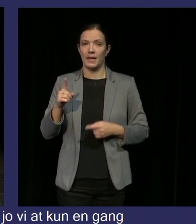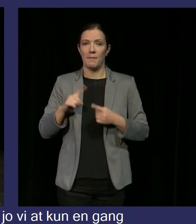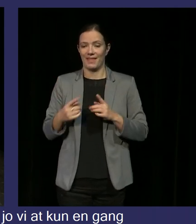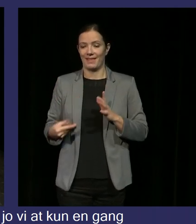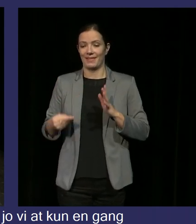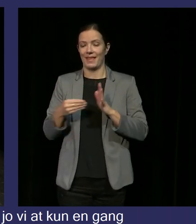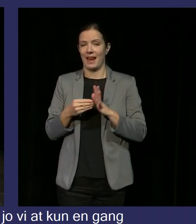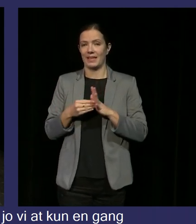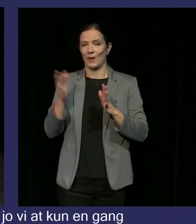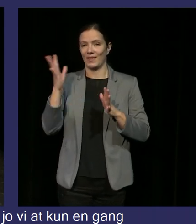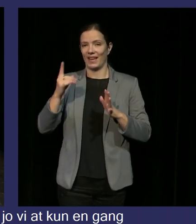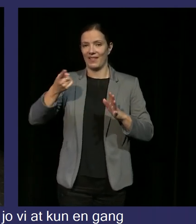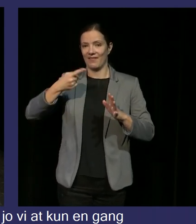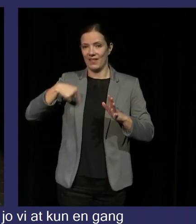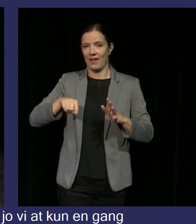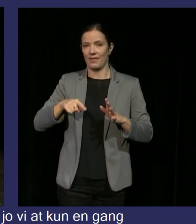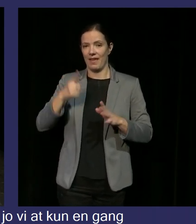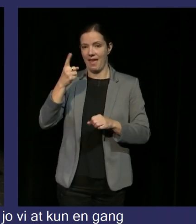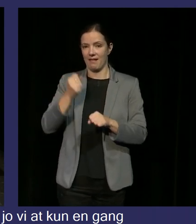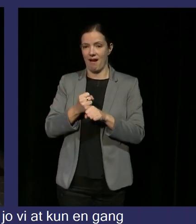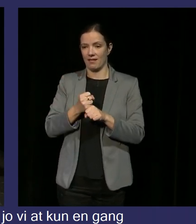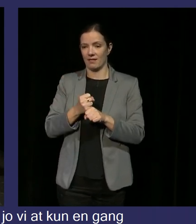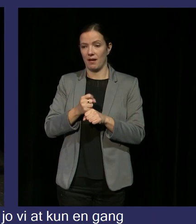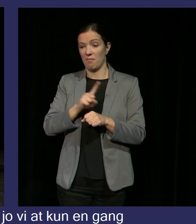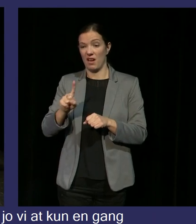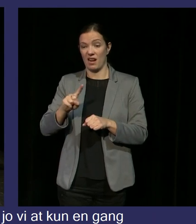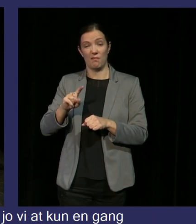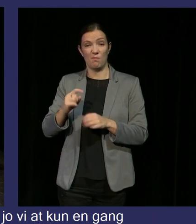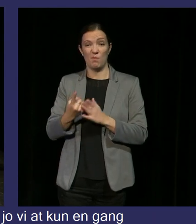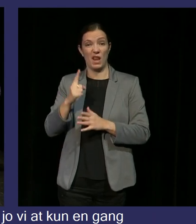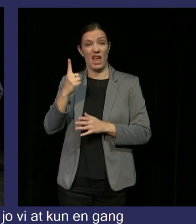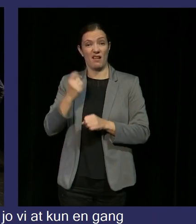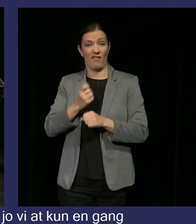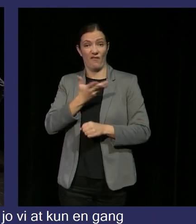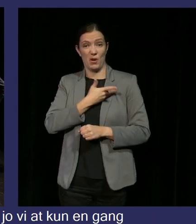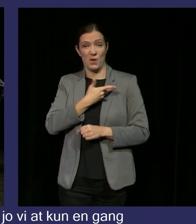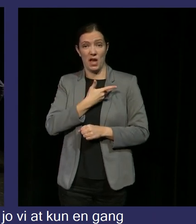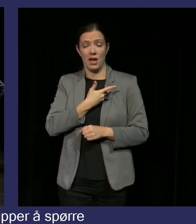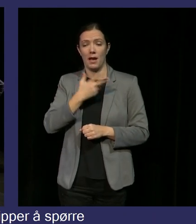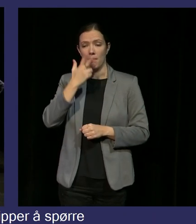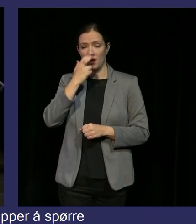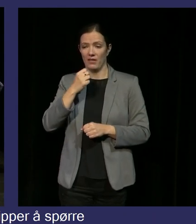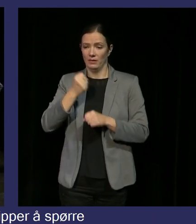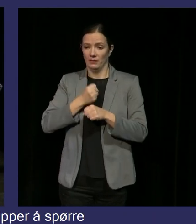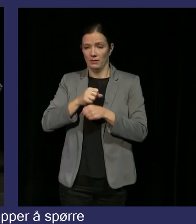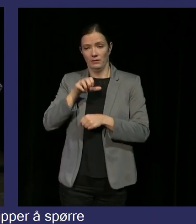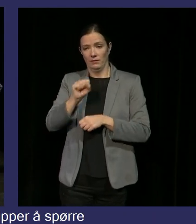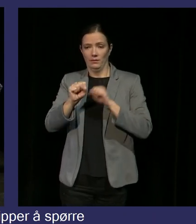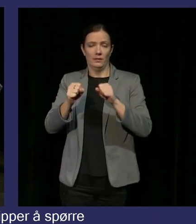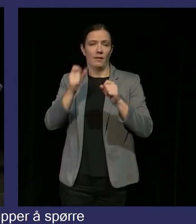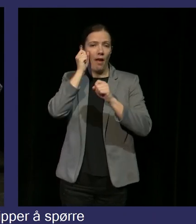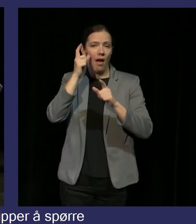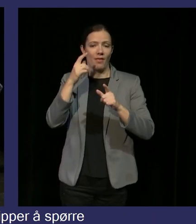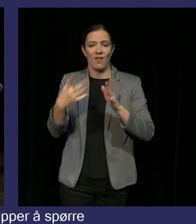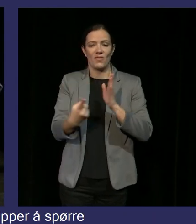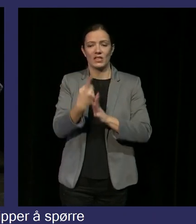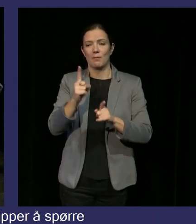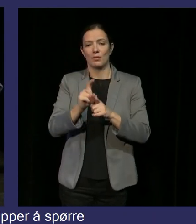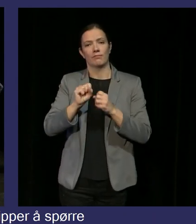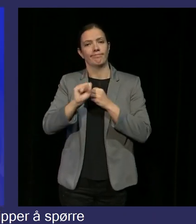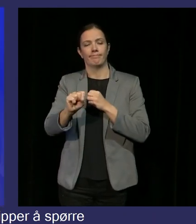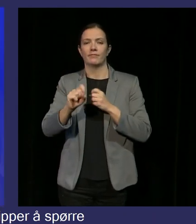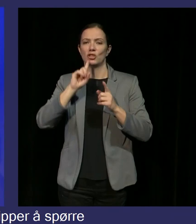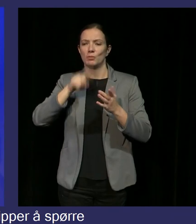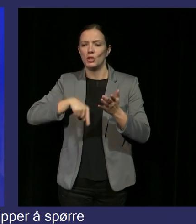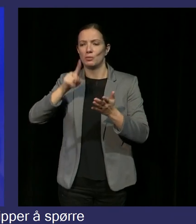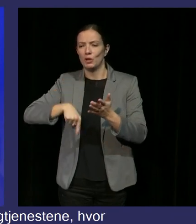tillegg så tenker vi at kun en gang kanskje en gang for mye, sånn at vi må prøve å jobbe for å fange dataene der de skjer, så vi slipper å spørre om så innmari